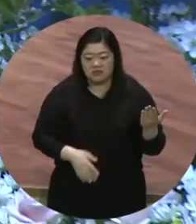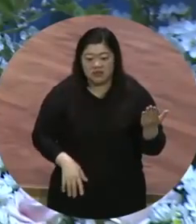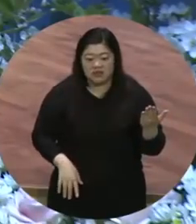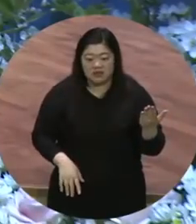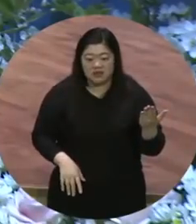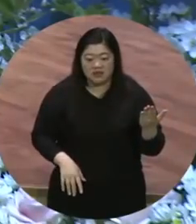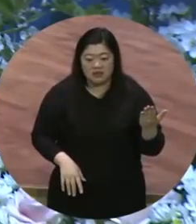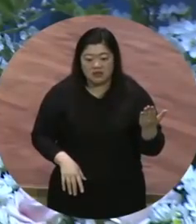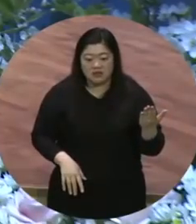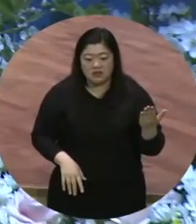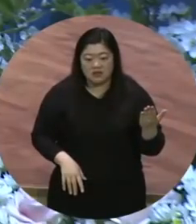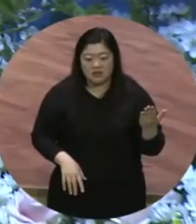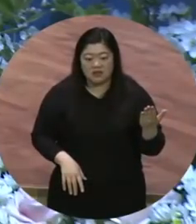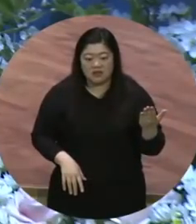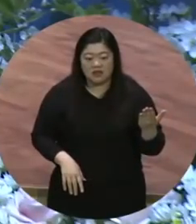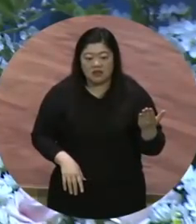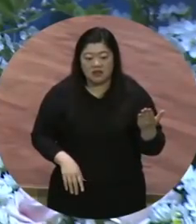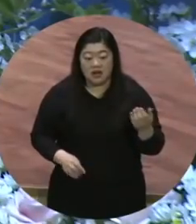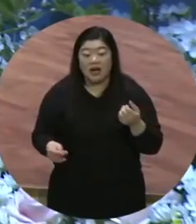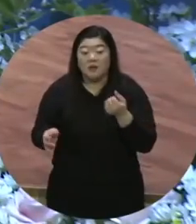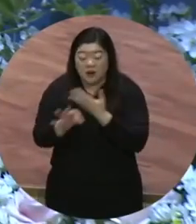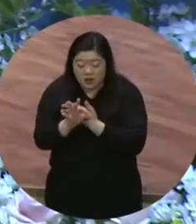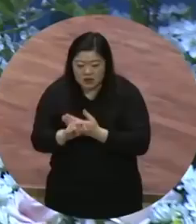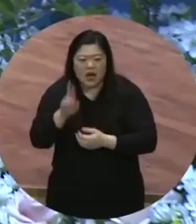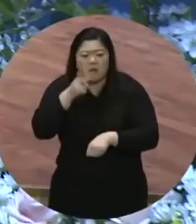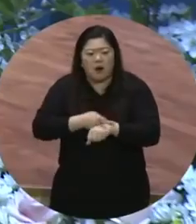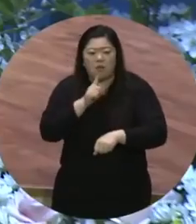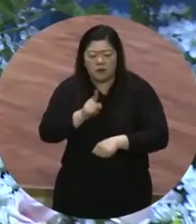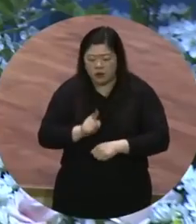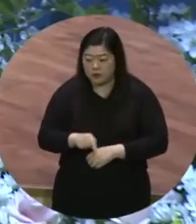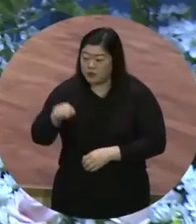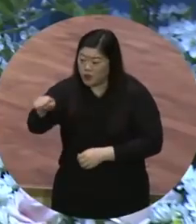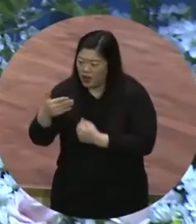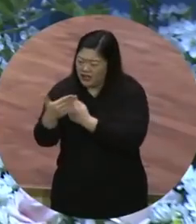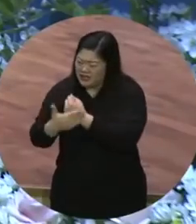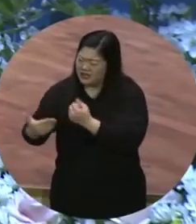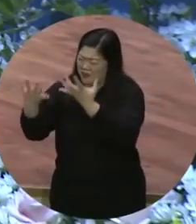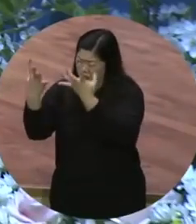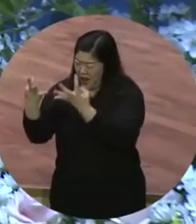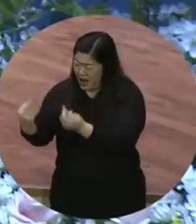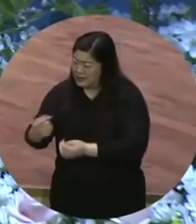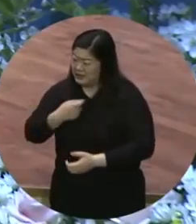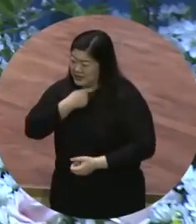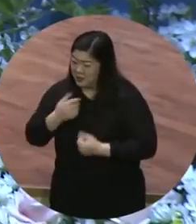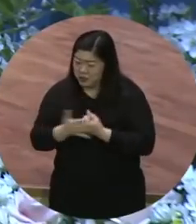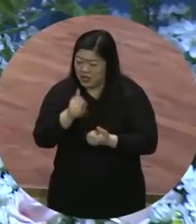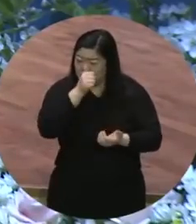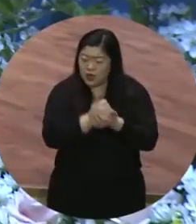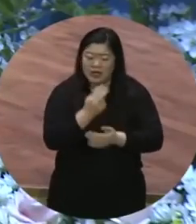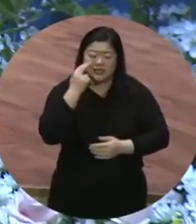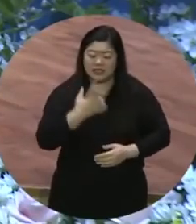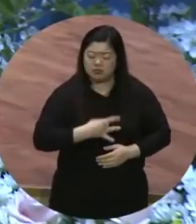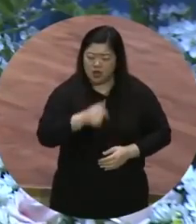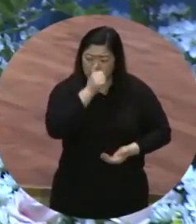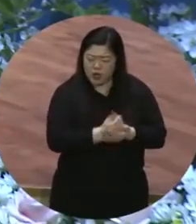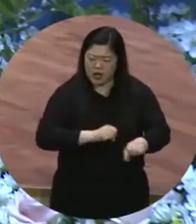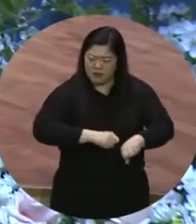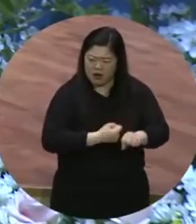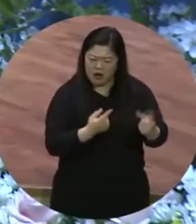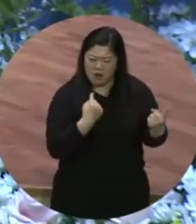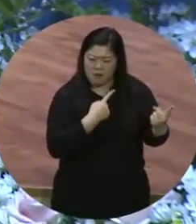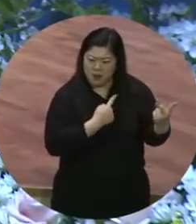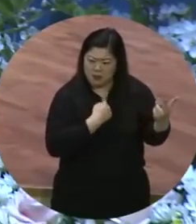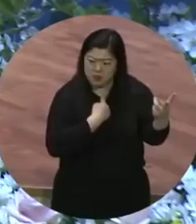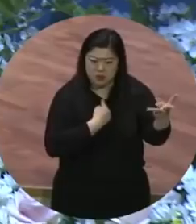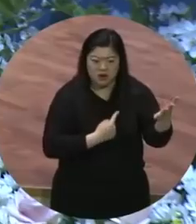더하려고 죄에 거하겠느냐? 그렇게 반문합니다. 바울은 여기서 아주 단호하게 대답합니다. 그럴